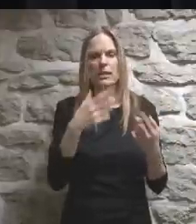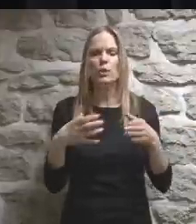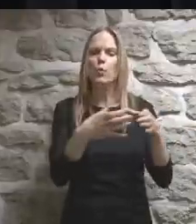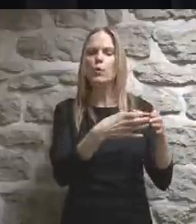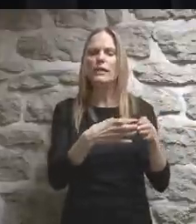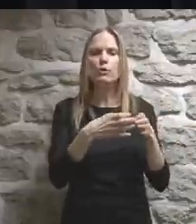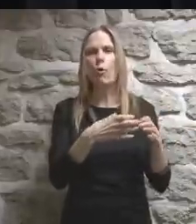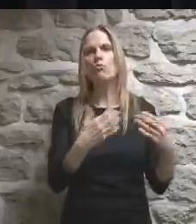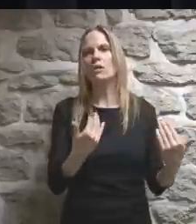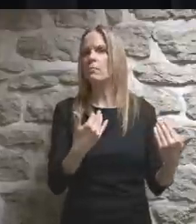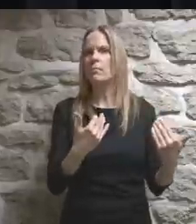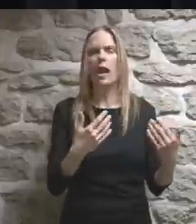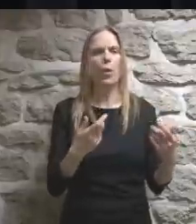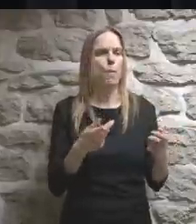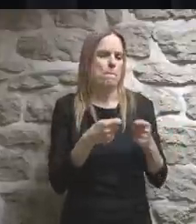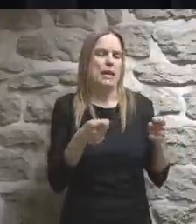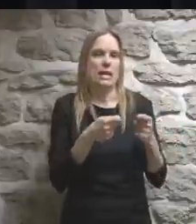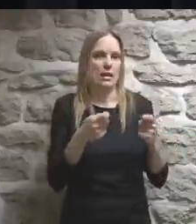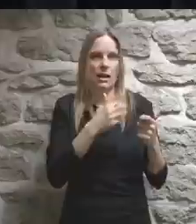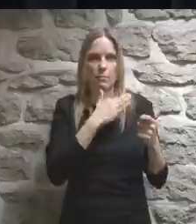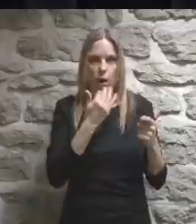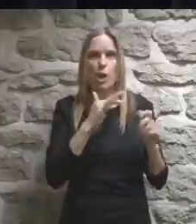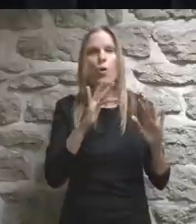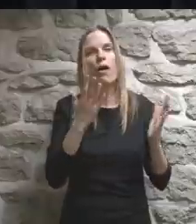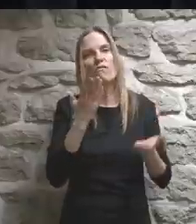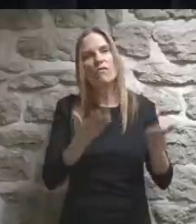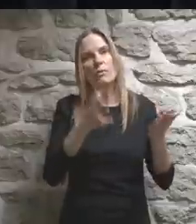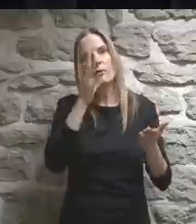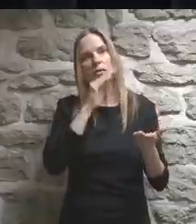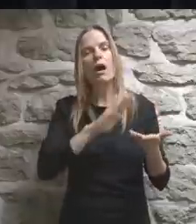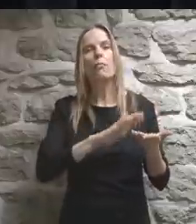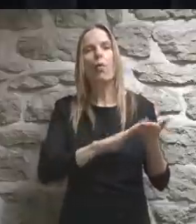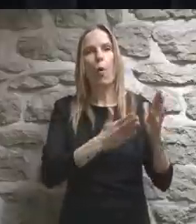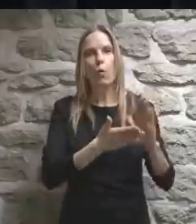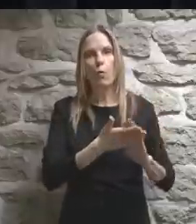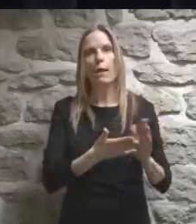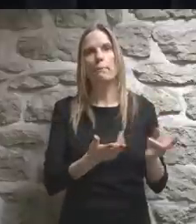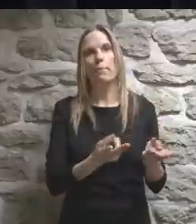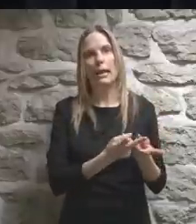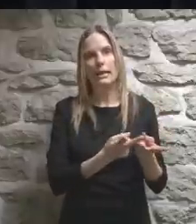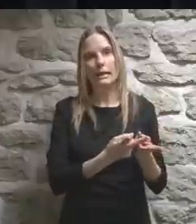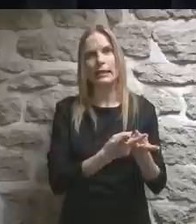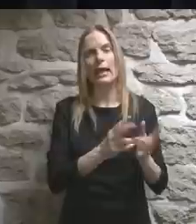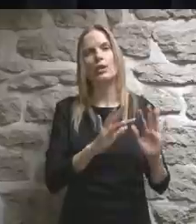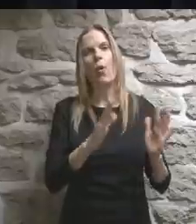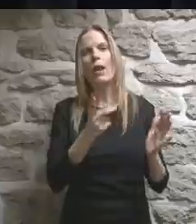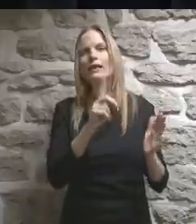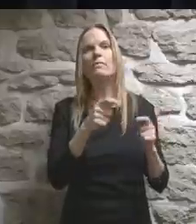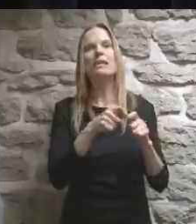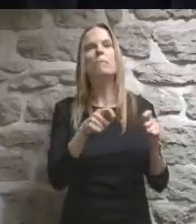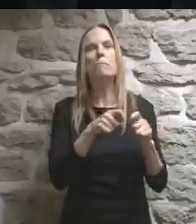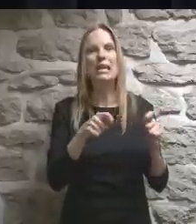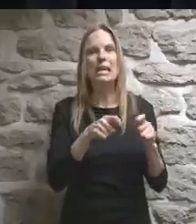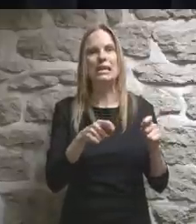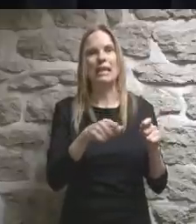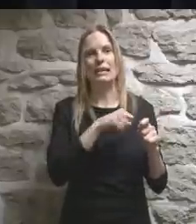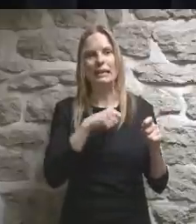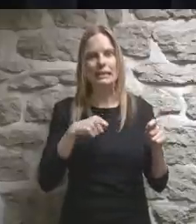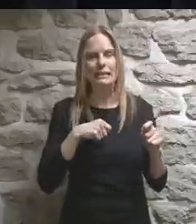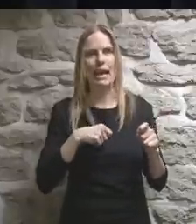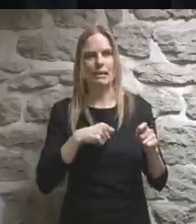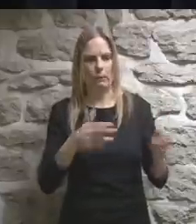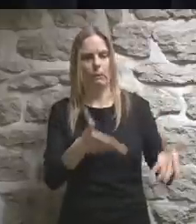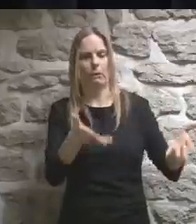ja ehk me saame kuidagi kokkuleppele nii, et me siis teatud pingeid ise ei